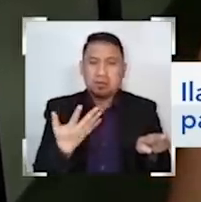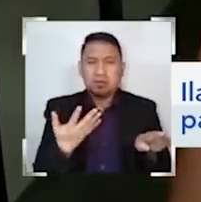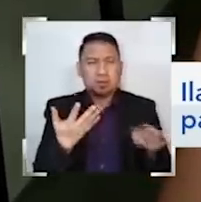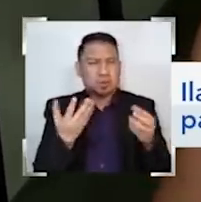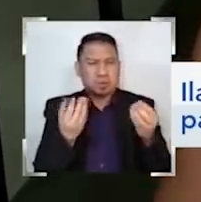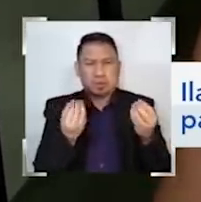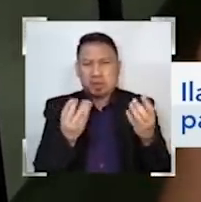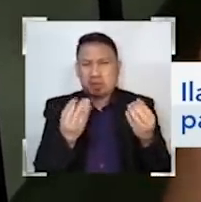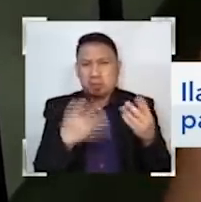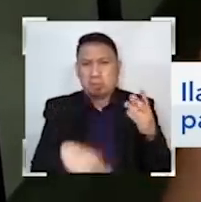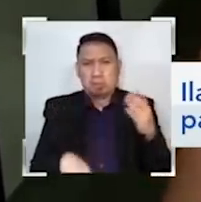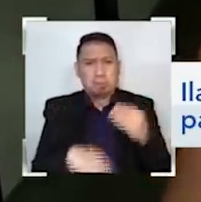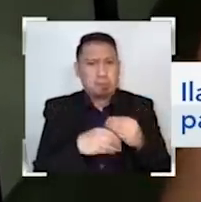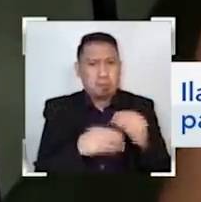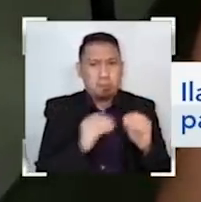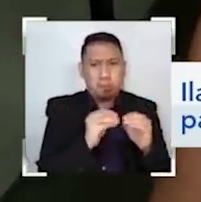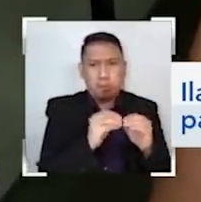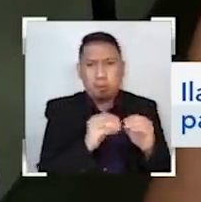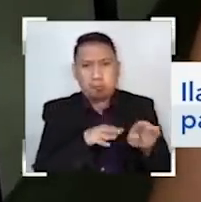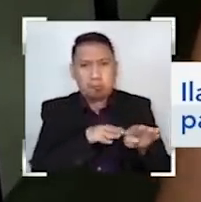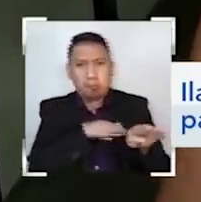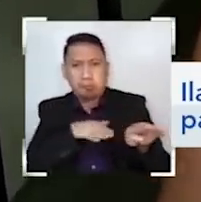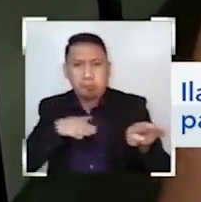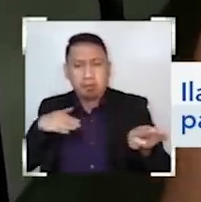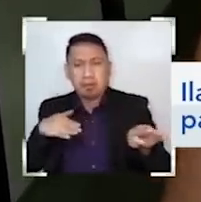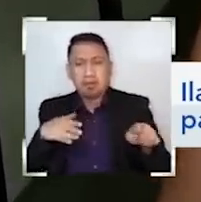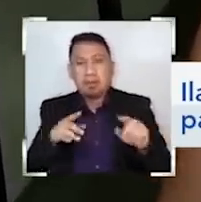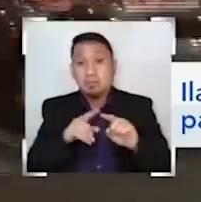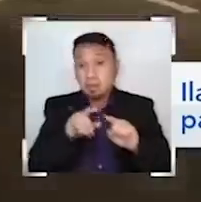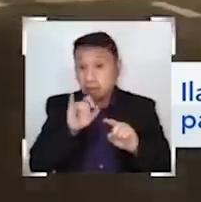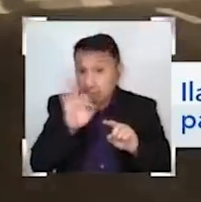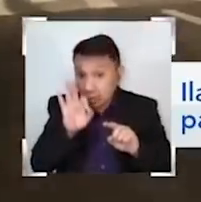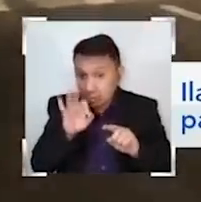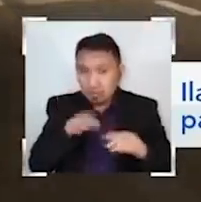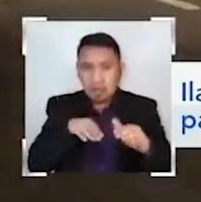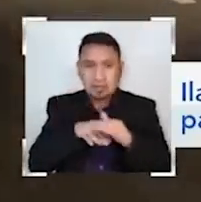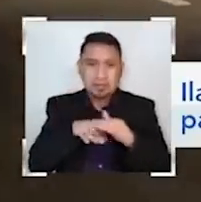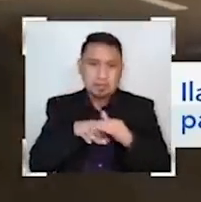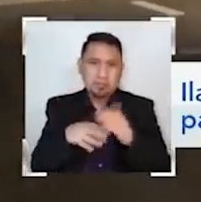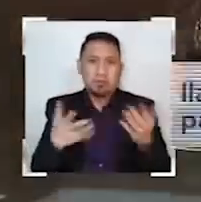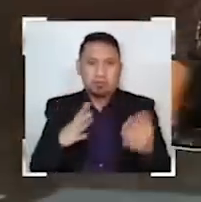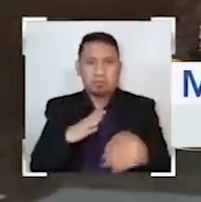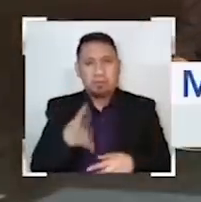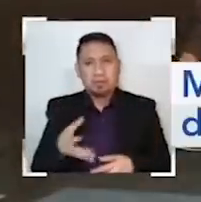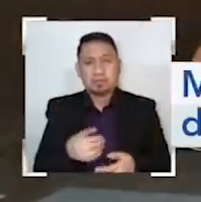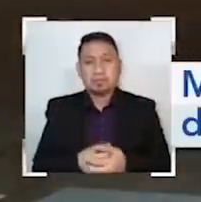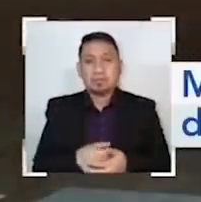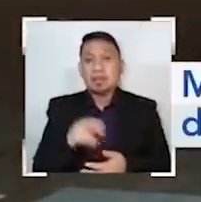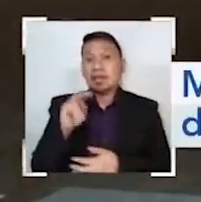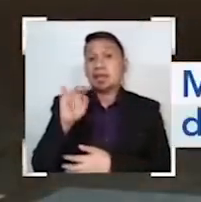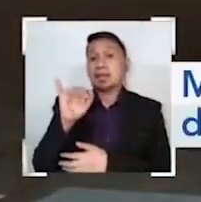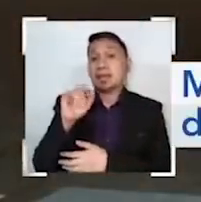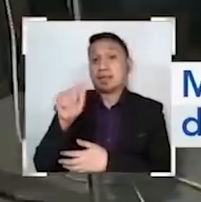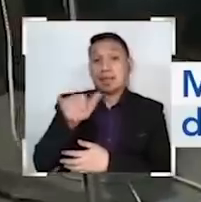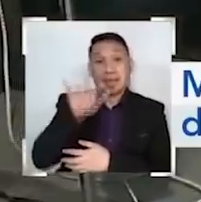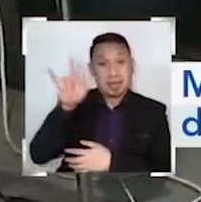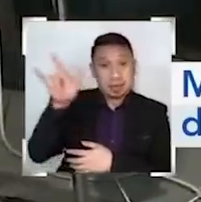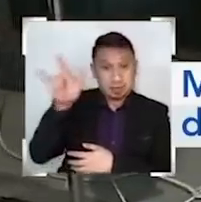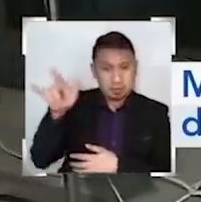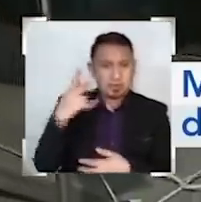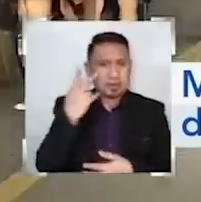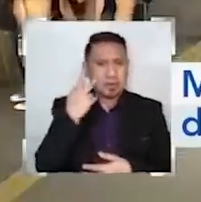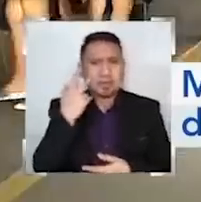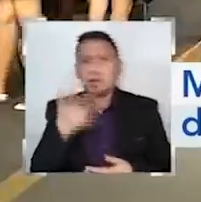sasakyan. Pero if accessible naman siya sa lahat, sa mga commuters. Sa NAIA naman, ramdam na rin ang unti-unting pagdami ng